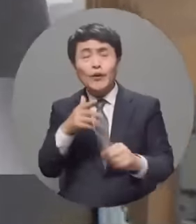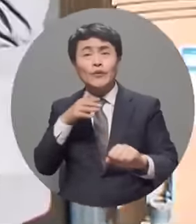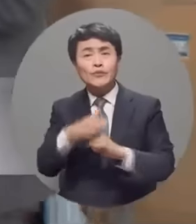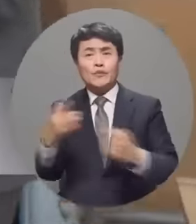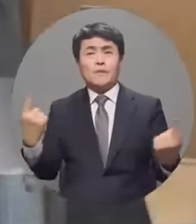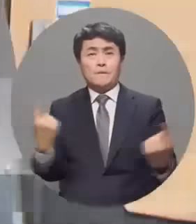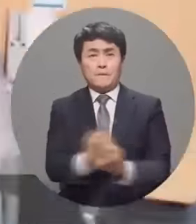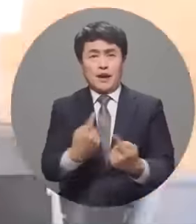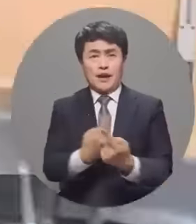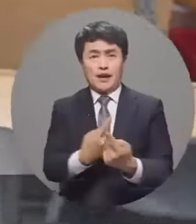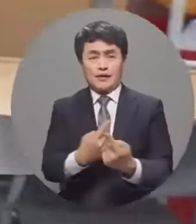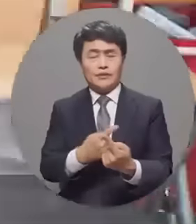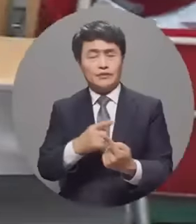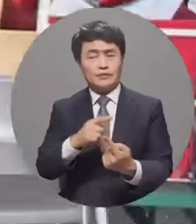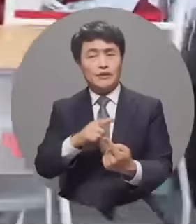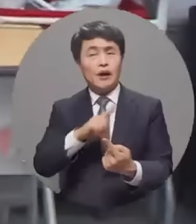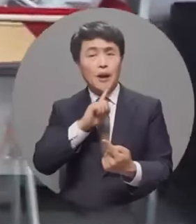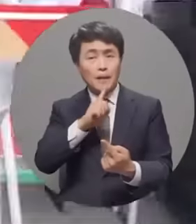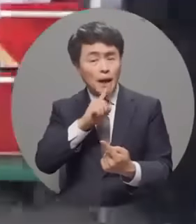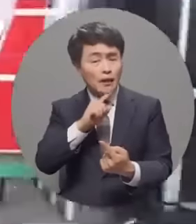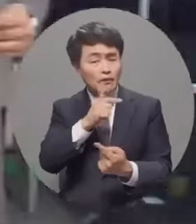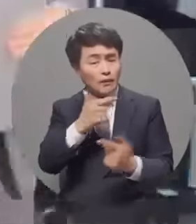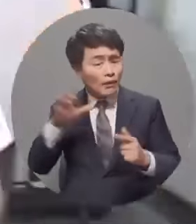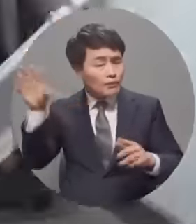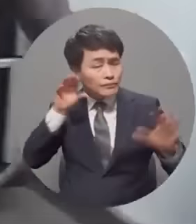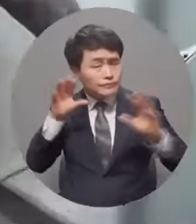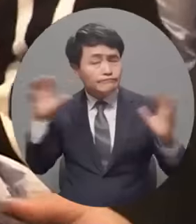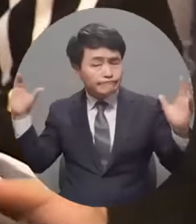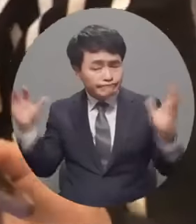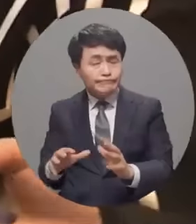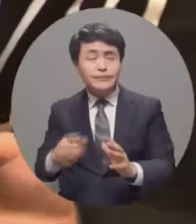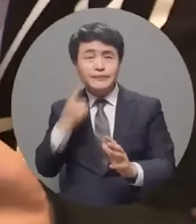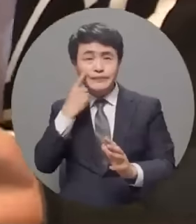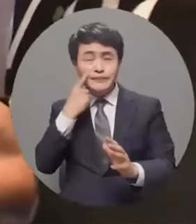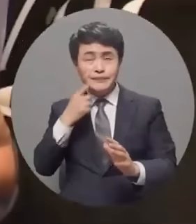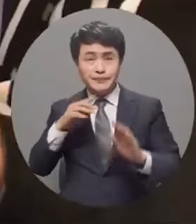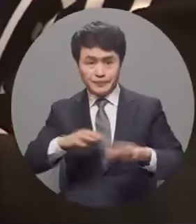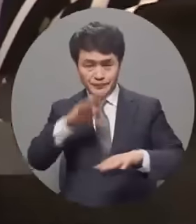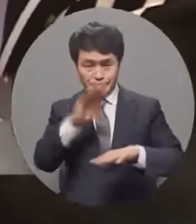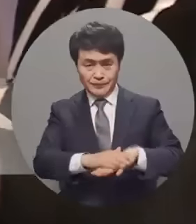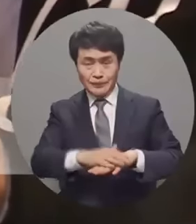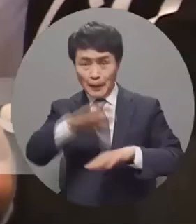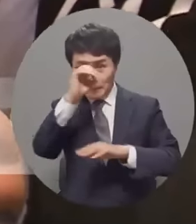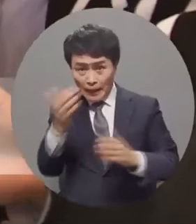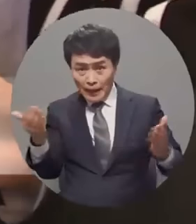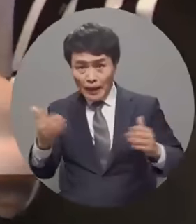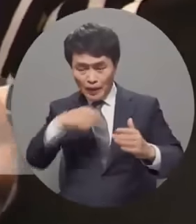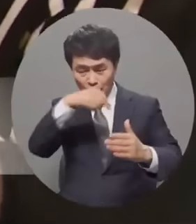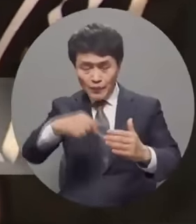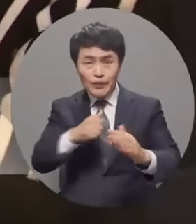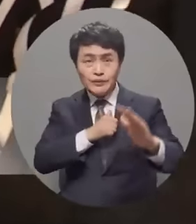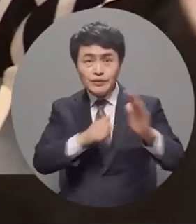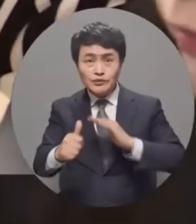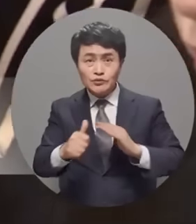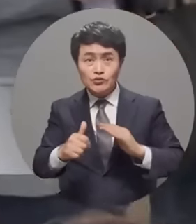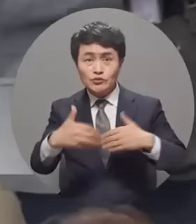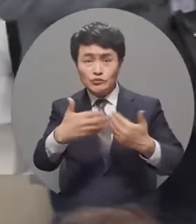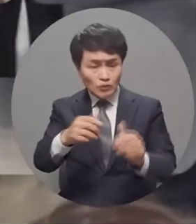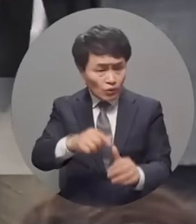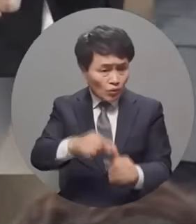바꿀지는 의견을 모아보겠다며 즉답을 피했습니다. 손발을 맞출 원내 지도부 선거는 구인난